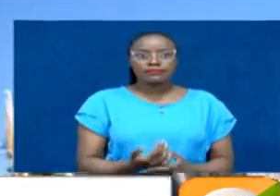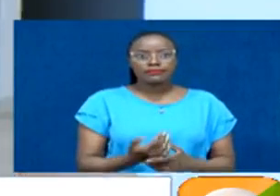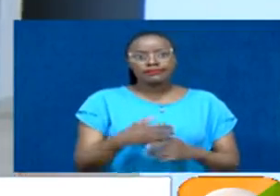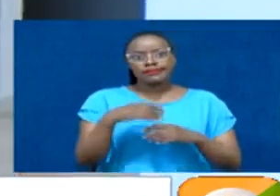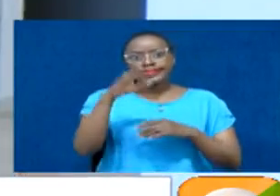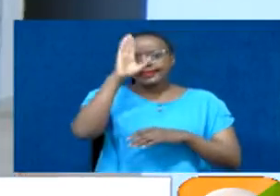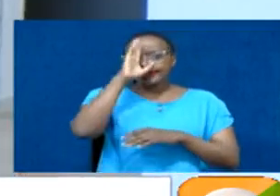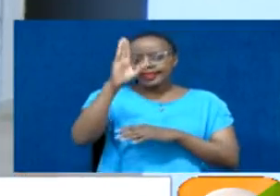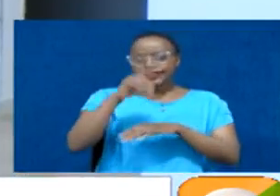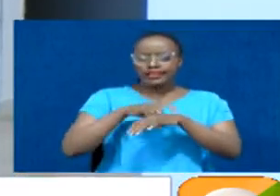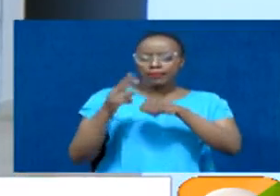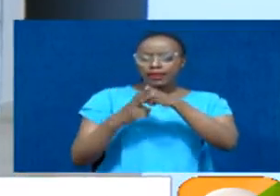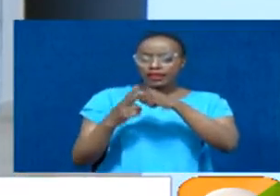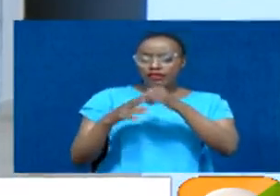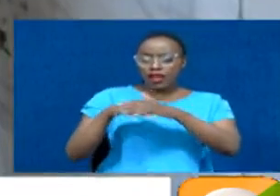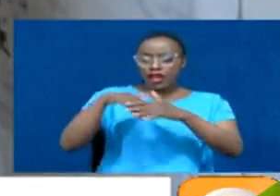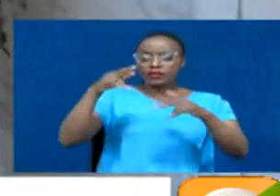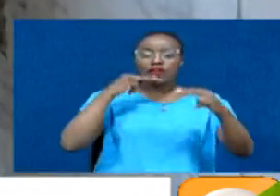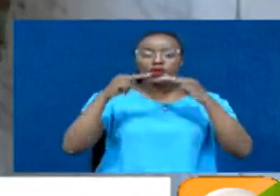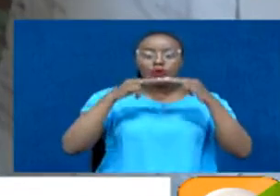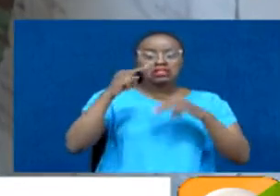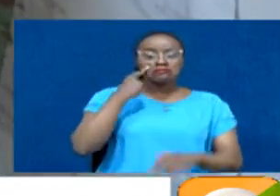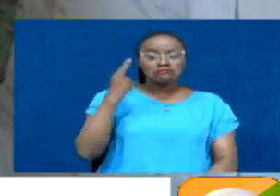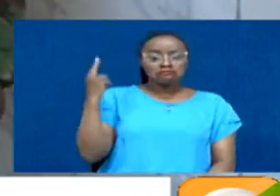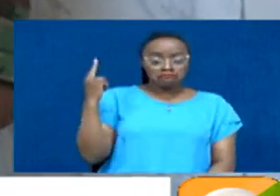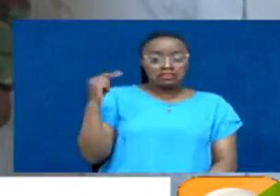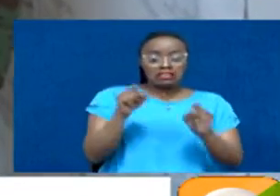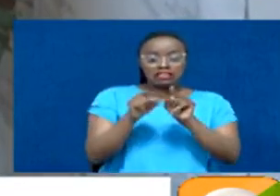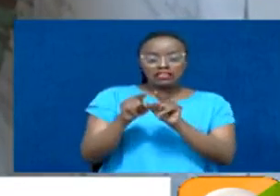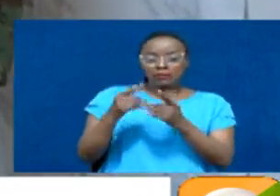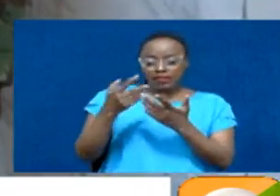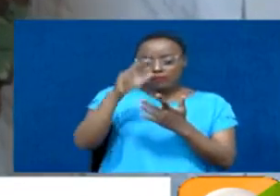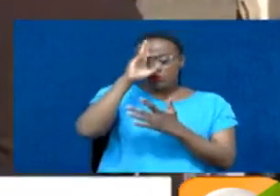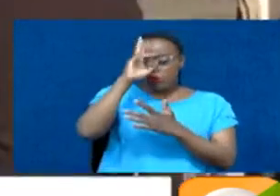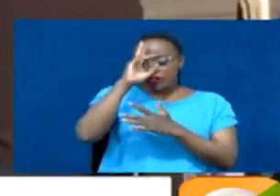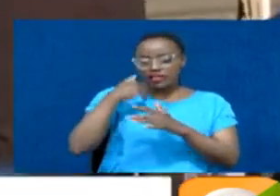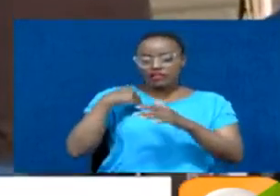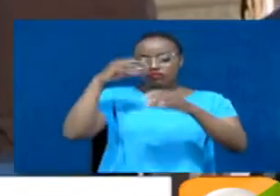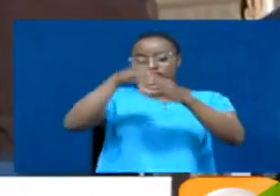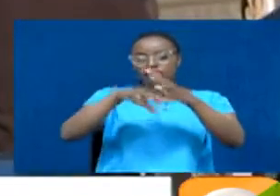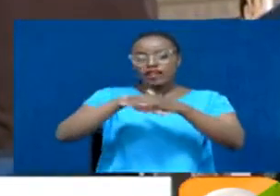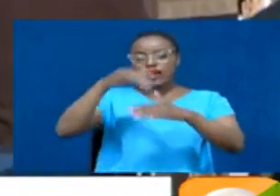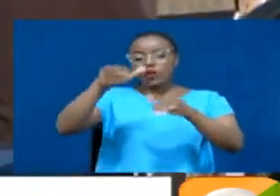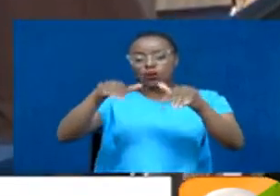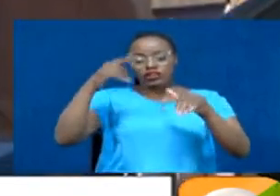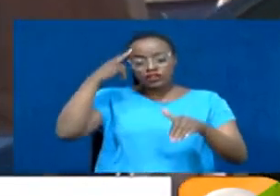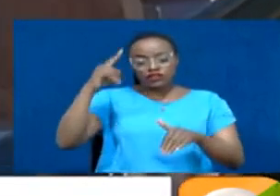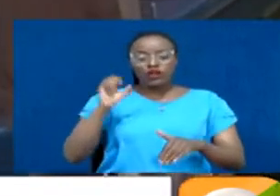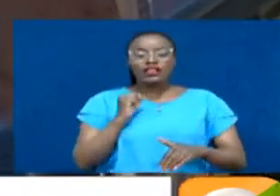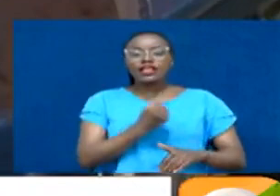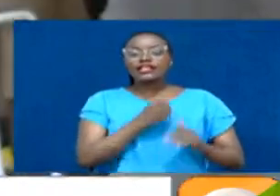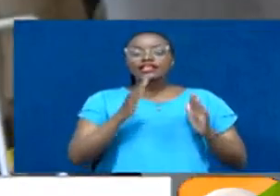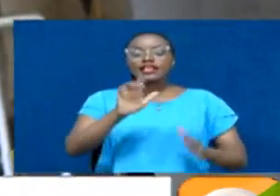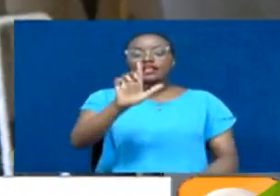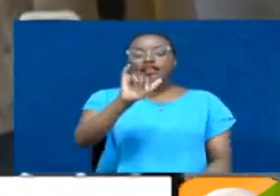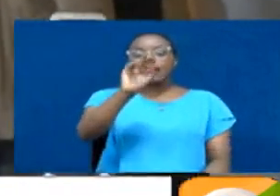Jumapili saa moja asubuhi nje ya mkahawa huu mjini Eldoret, na maafisa wa usalama wamekita kambi ndani na nje wakimsubiri Seneta